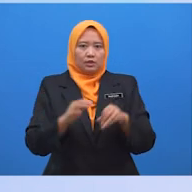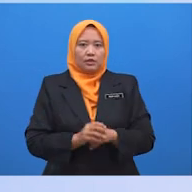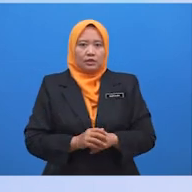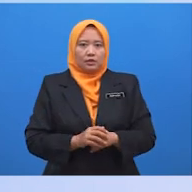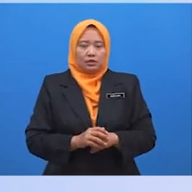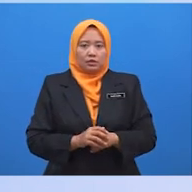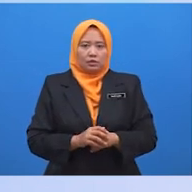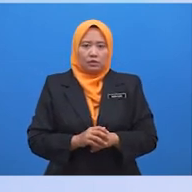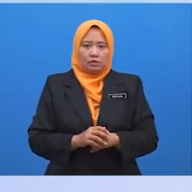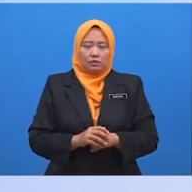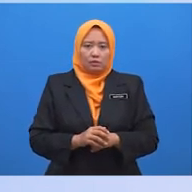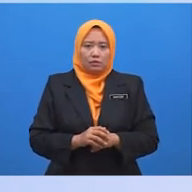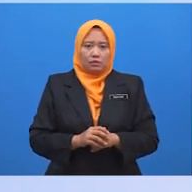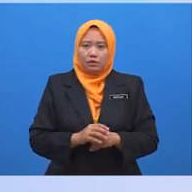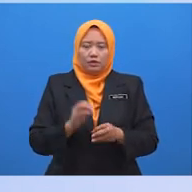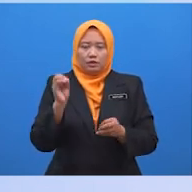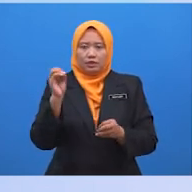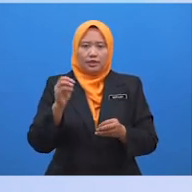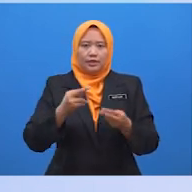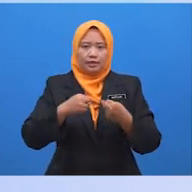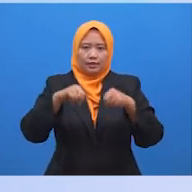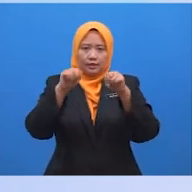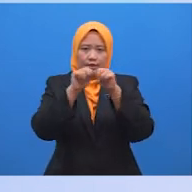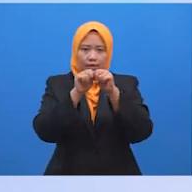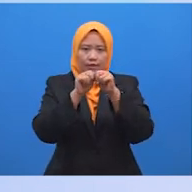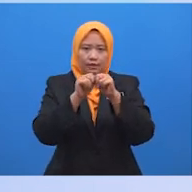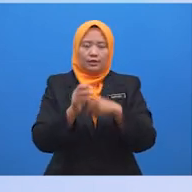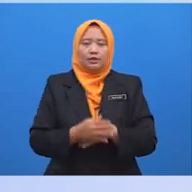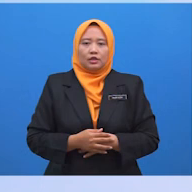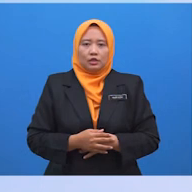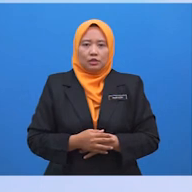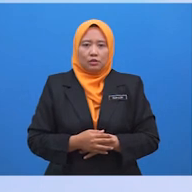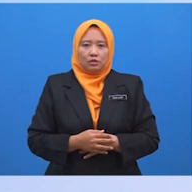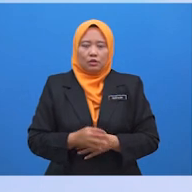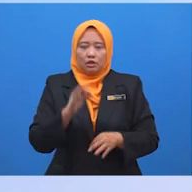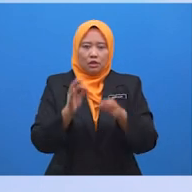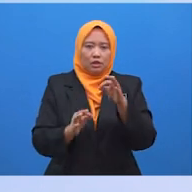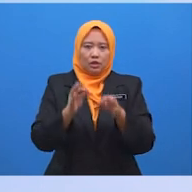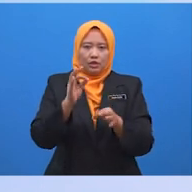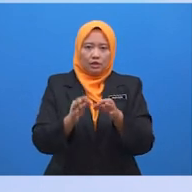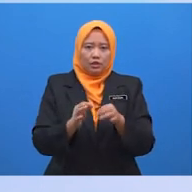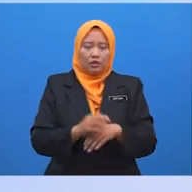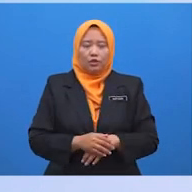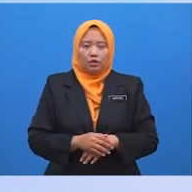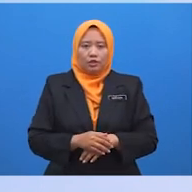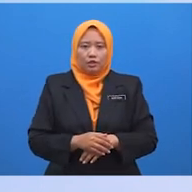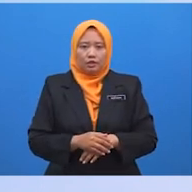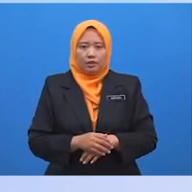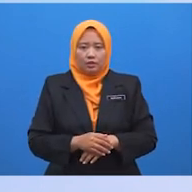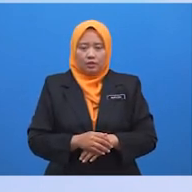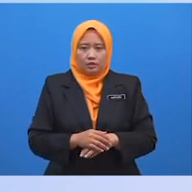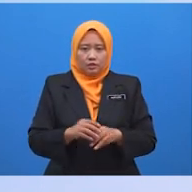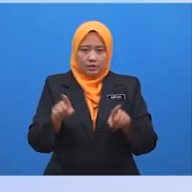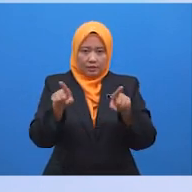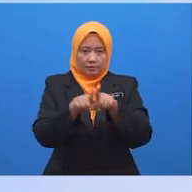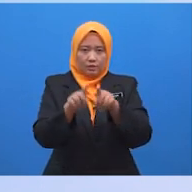jika garis lurus itu selari dengan paksi Y kerana koordinat X bagi mana-mana